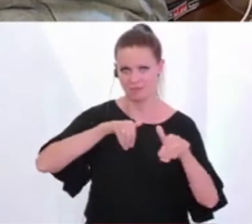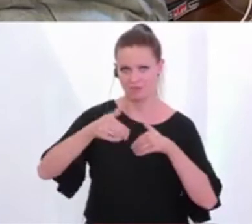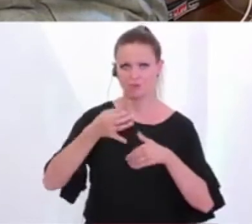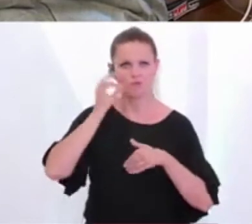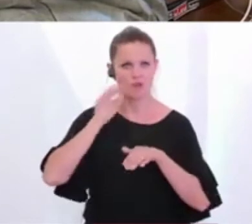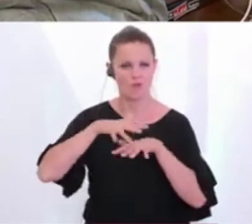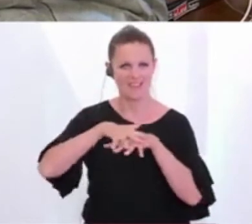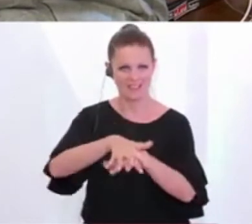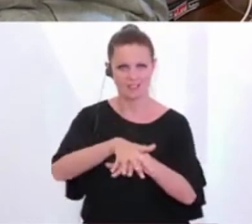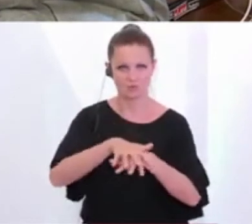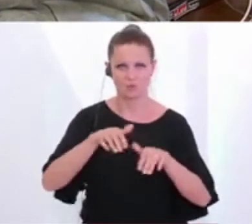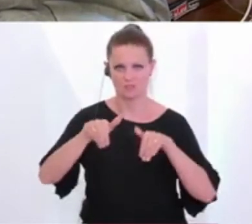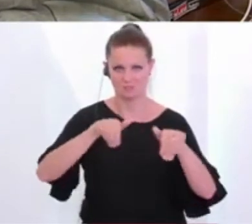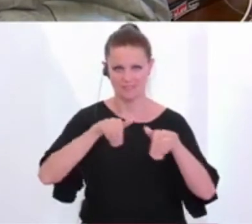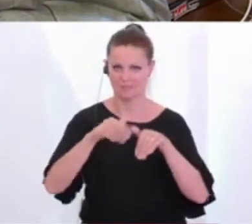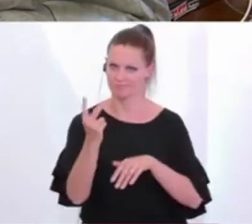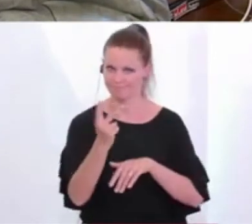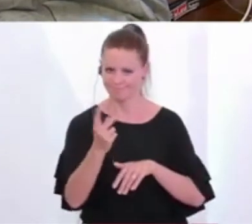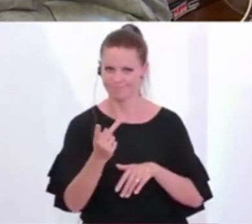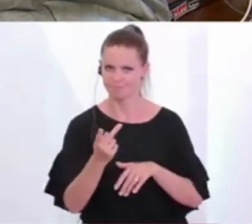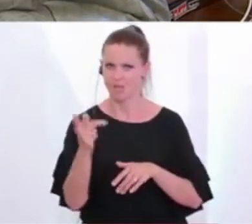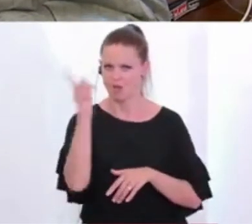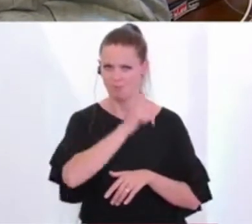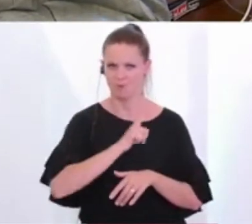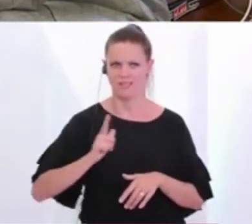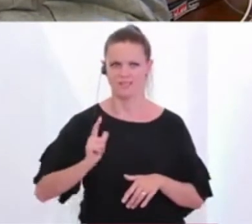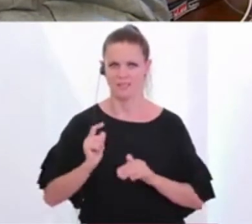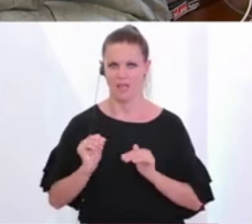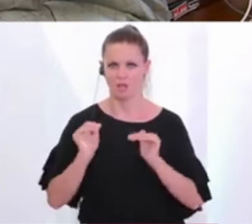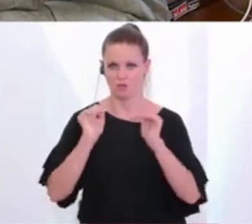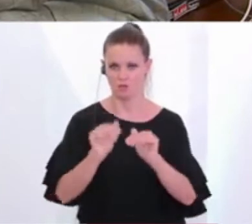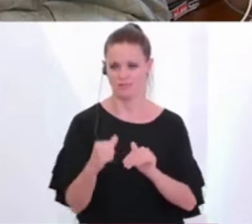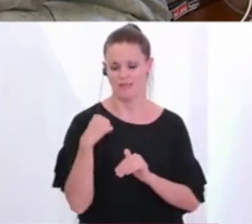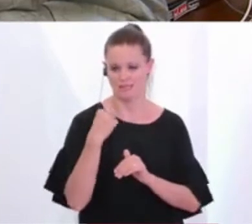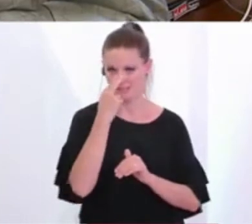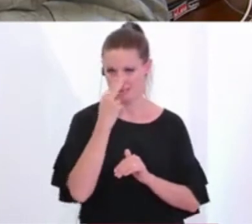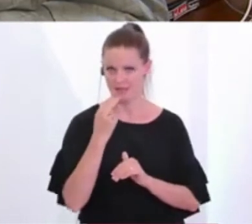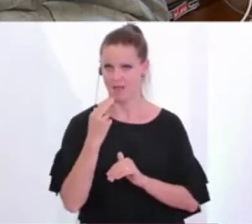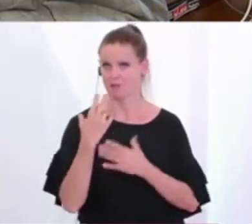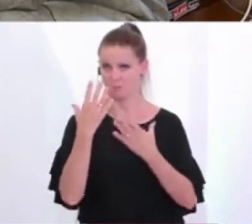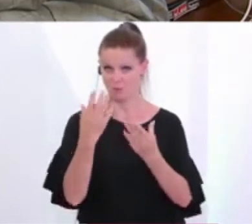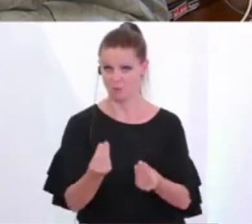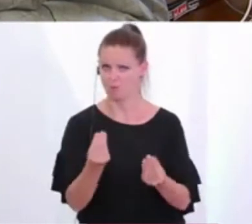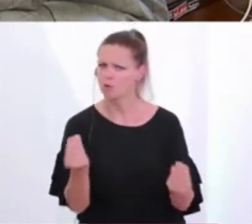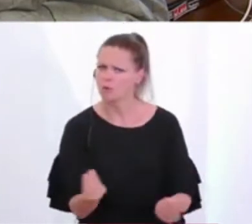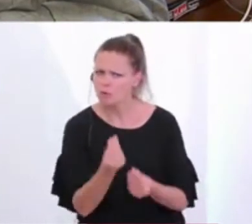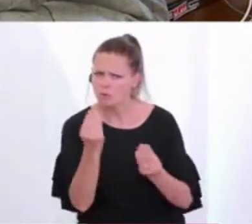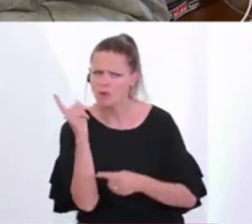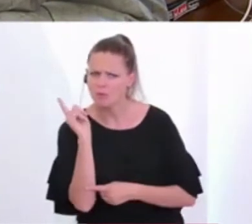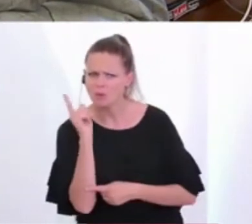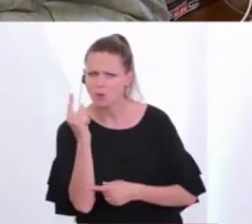Integrationsministerin, Sie wurden ja unter Polizeischutz gestellt vergangene Nacht. Aufgrund welcher